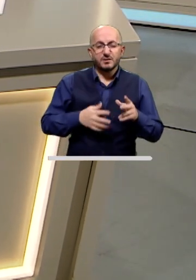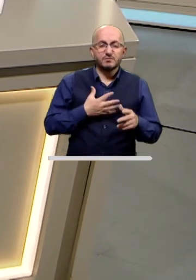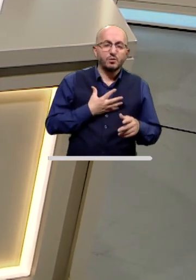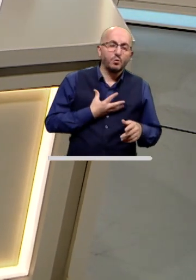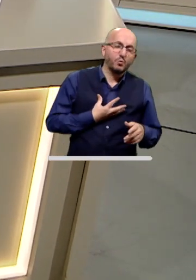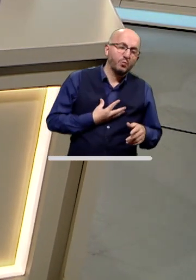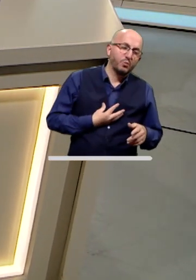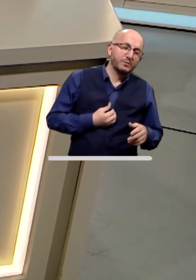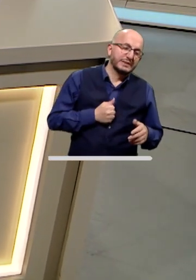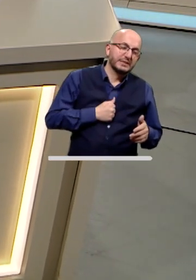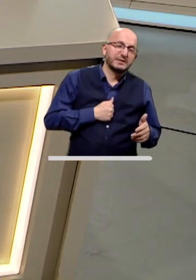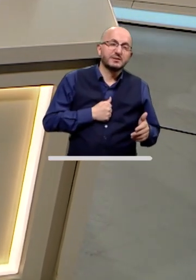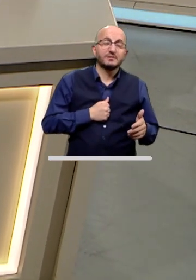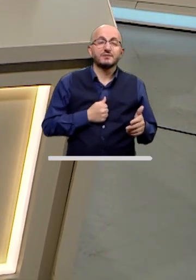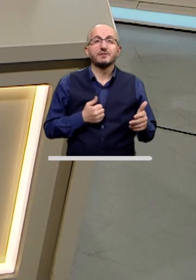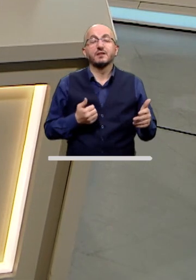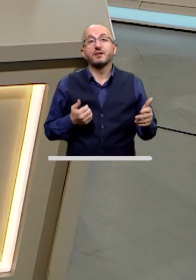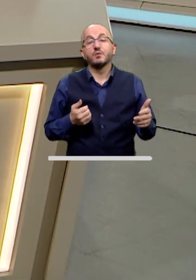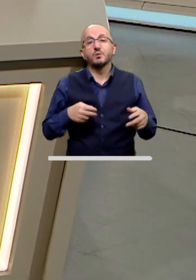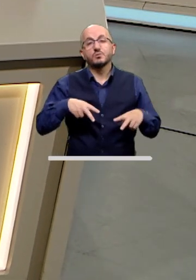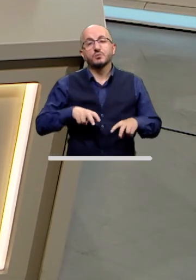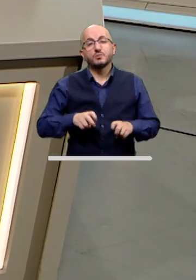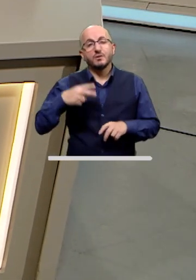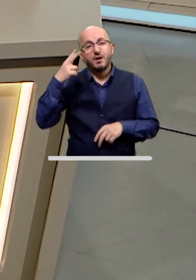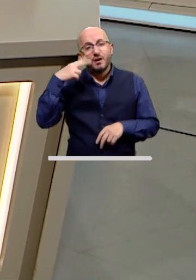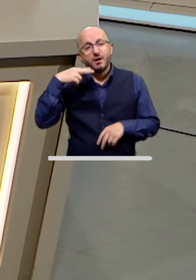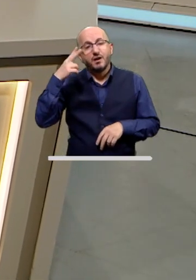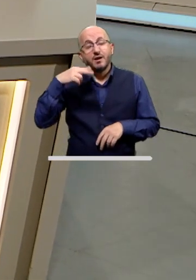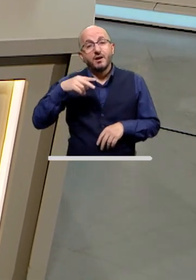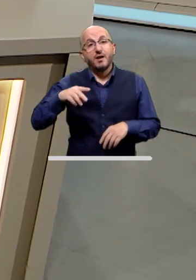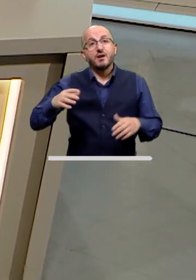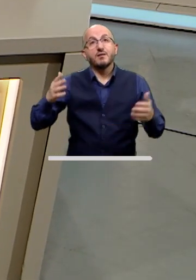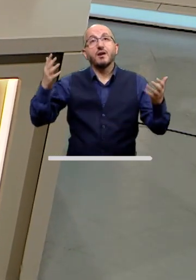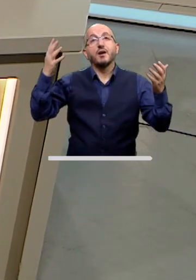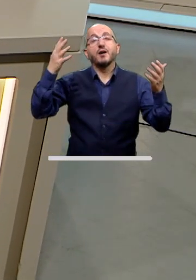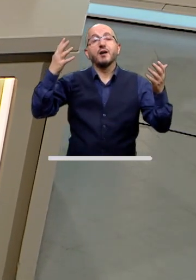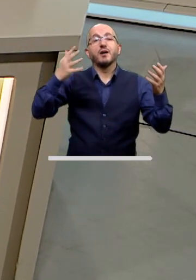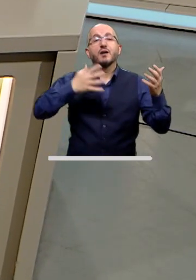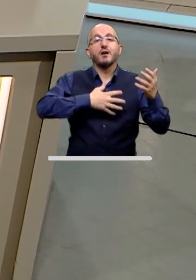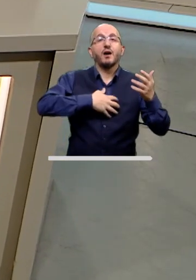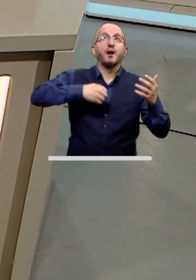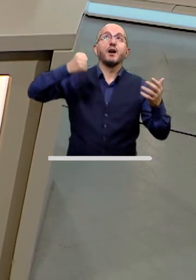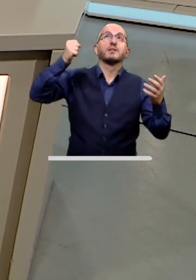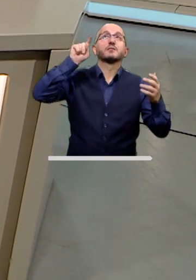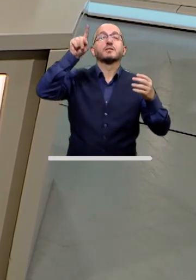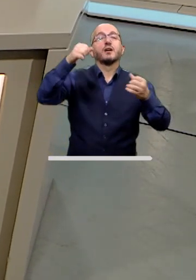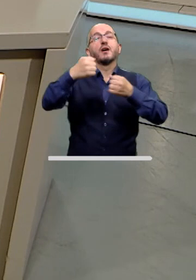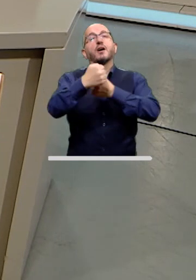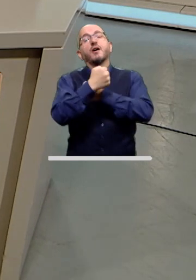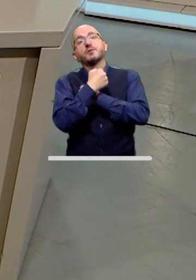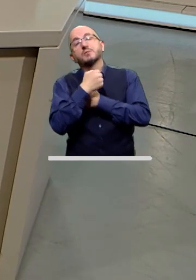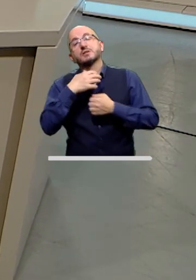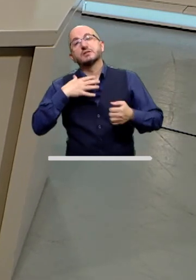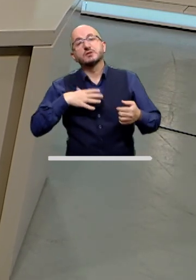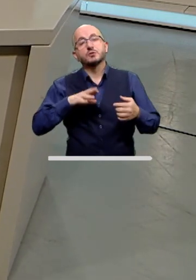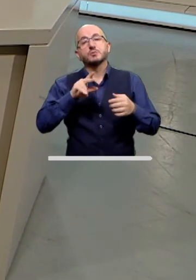daraltı geldiği zamanlarda işte oturup da ağlayarak İşte Rabbim sana kavuşmak istiyorum, Rabbim işte seni çok özledim gibi